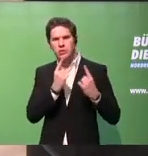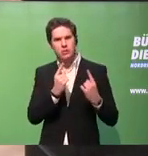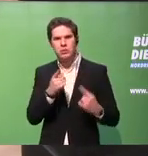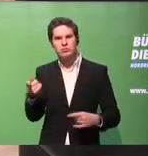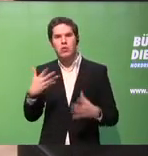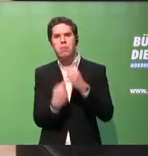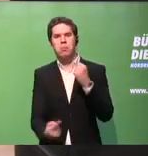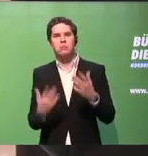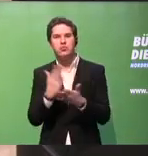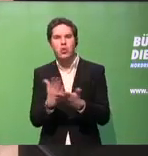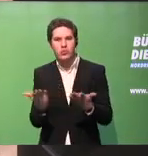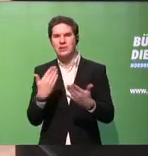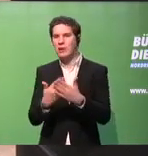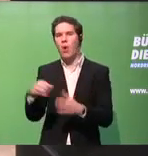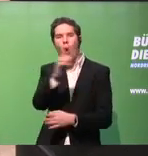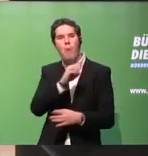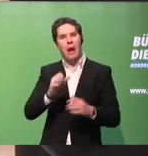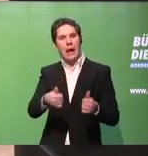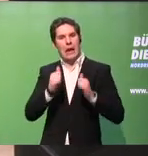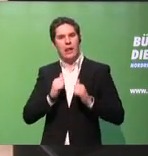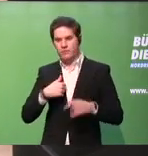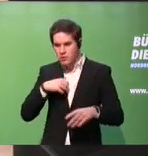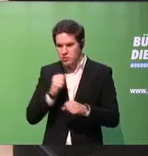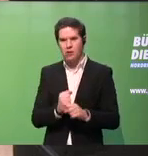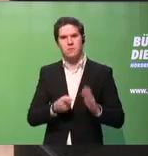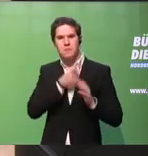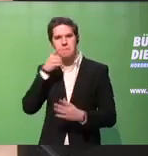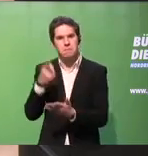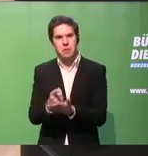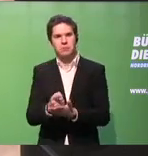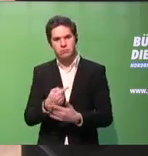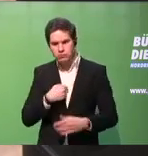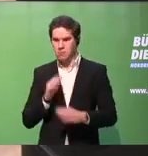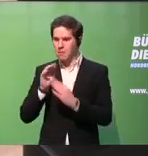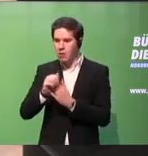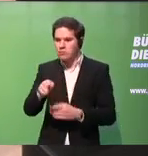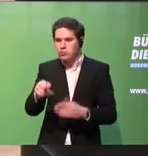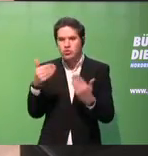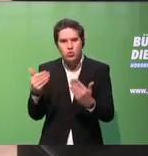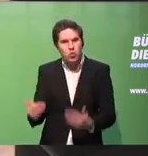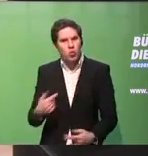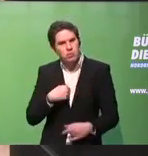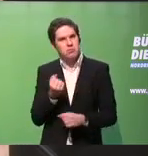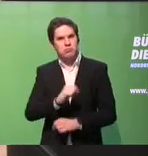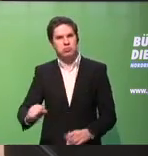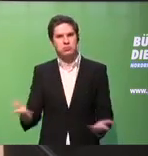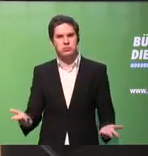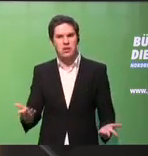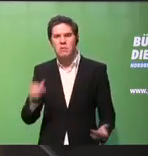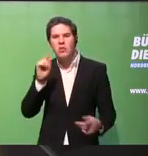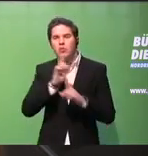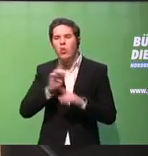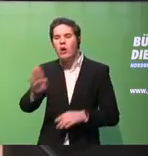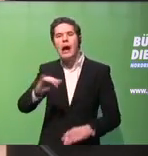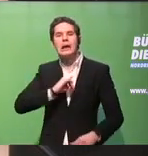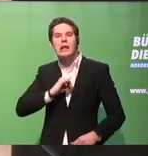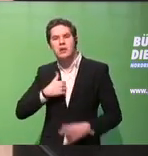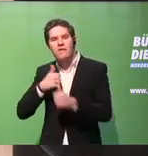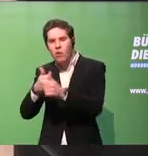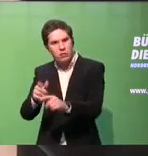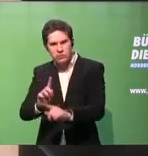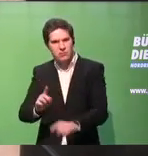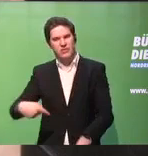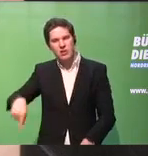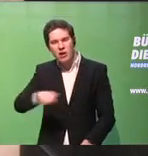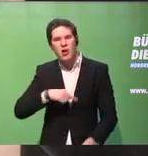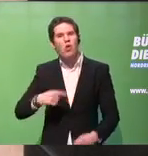die Überhand gewinnt und nicht mächtige Sonderinteressen. Und das ist die Zielrichtung, die wir Grüne generell verfolgen sollten.